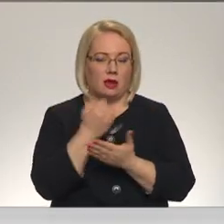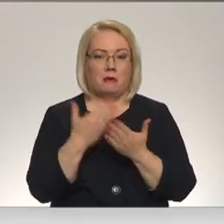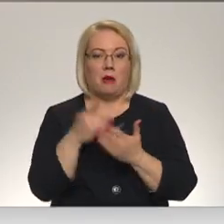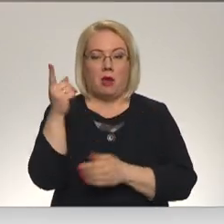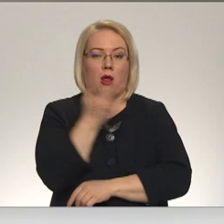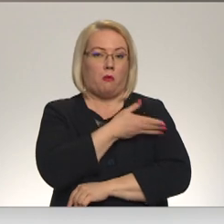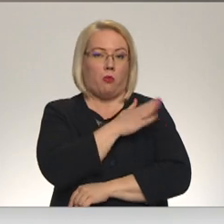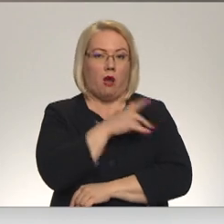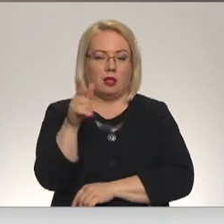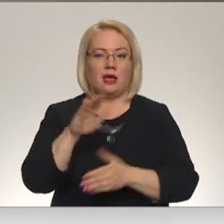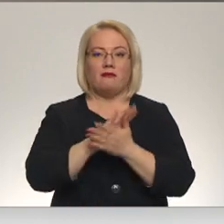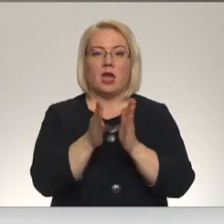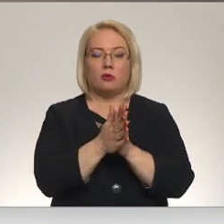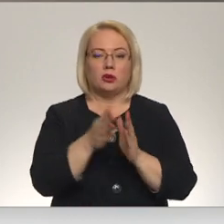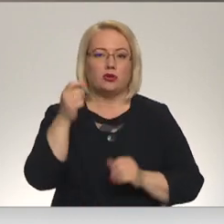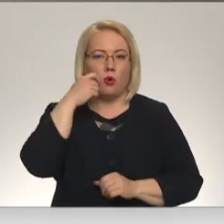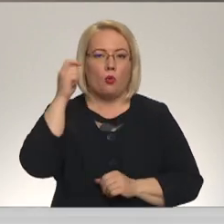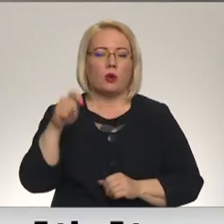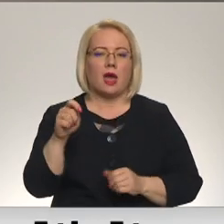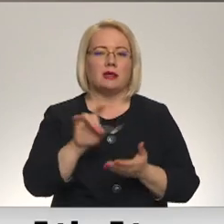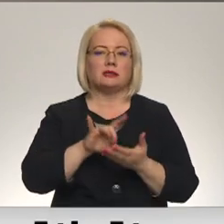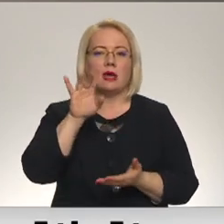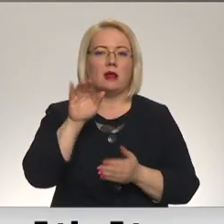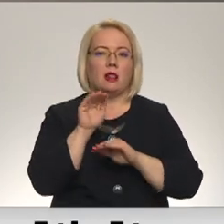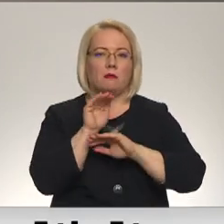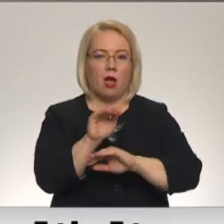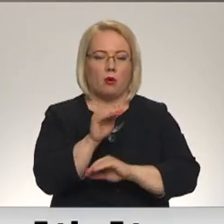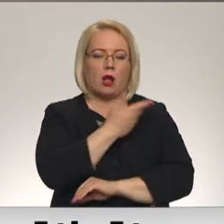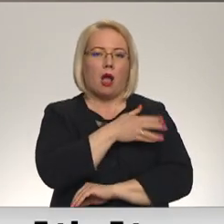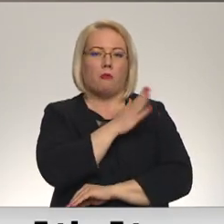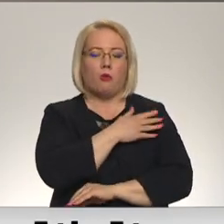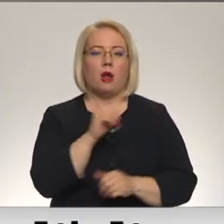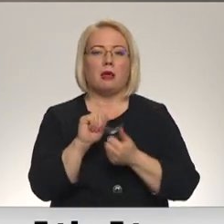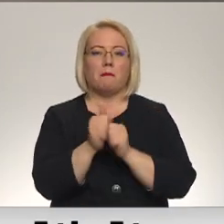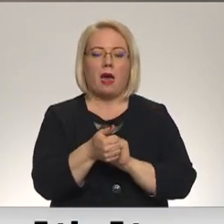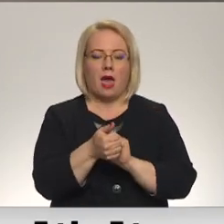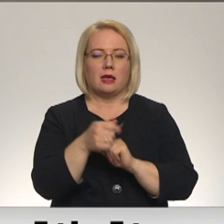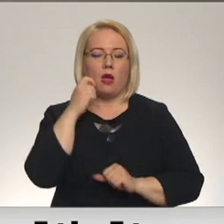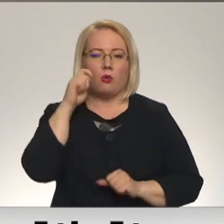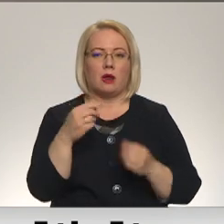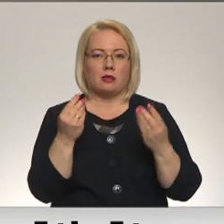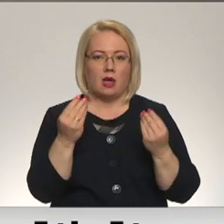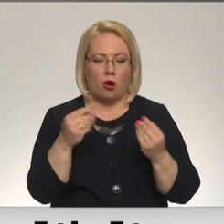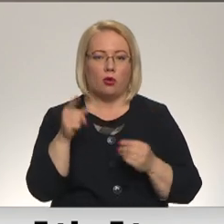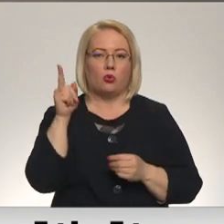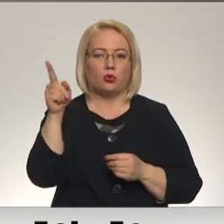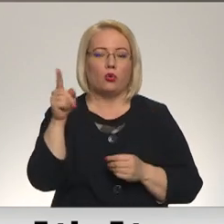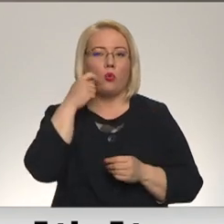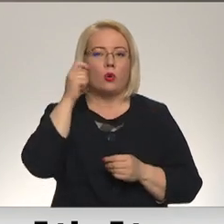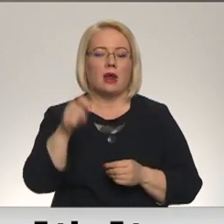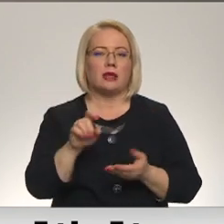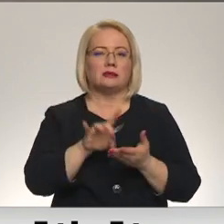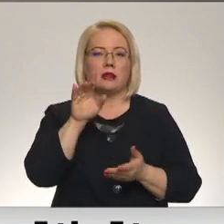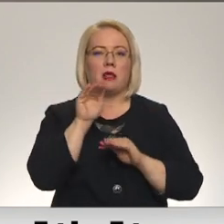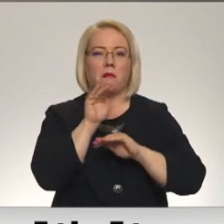kuri vienojušies ar Ukrainas centrālo banku, ka poļi maina šīs grivnas pret eiro un Ukraiņu centrālā banka pēc tam